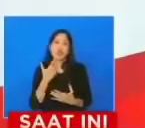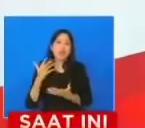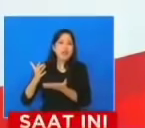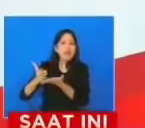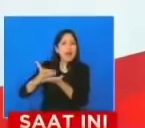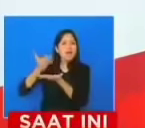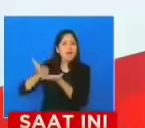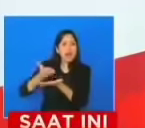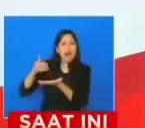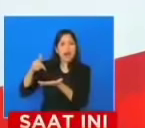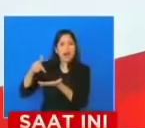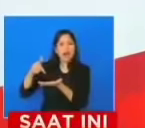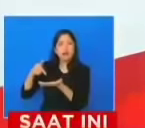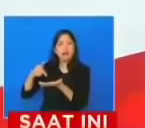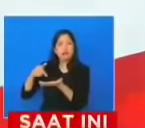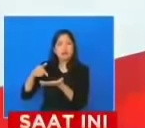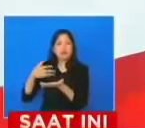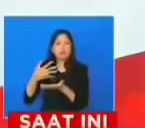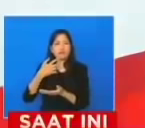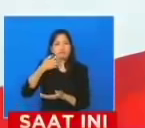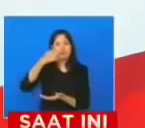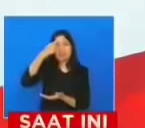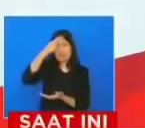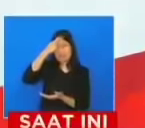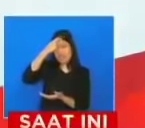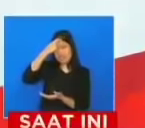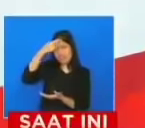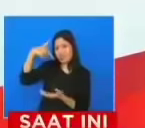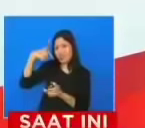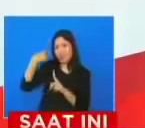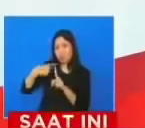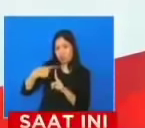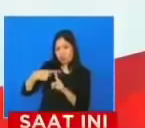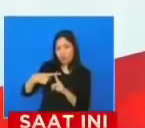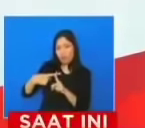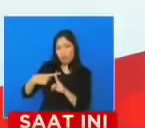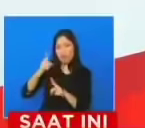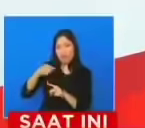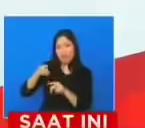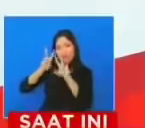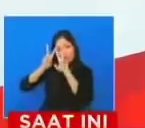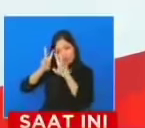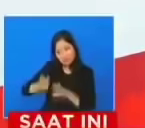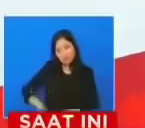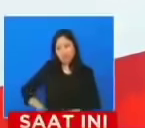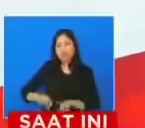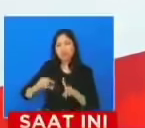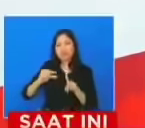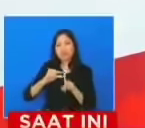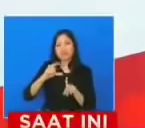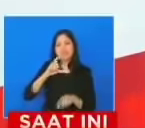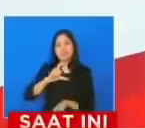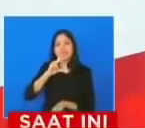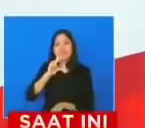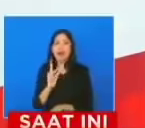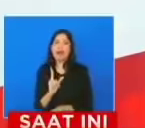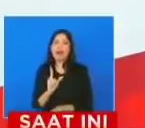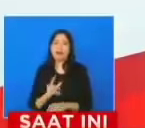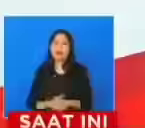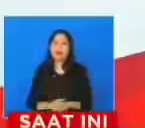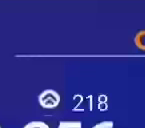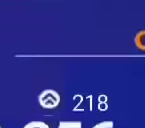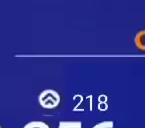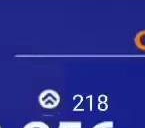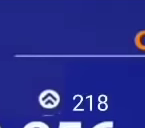data kasus konfirmasi positif dari pemeriksaan PCR yang kita dapatkan.